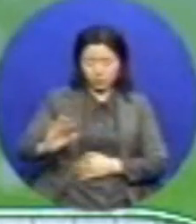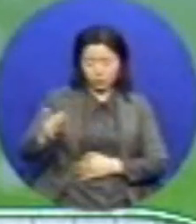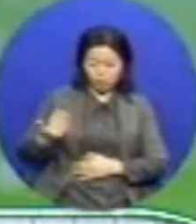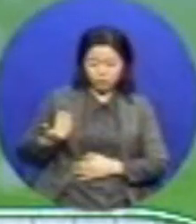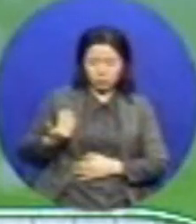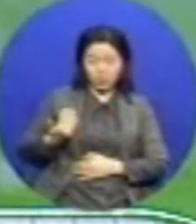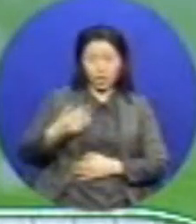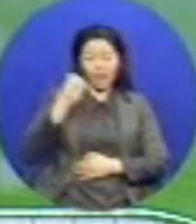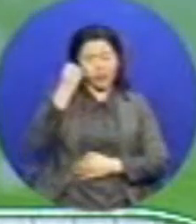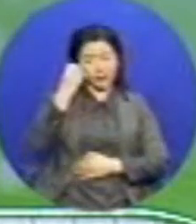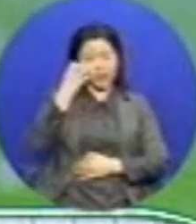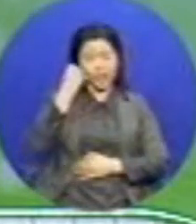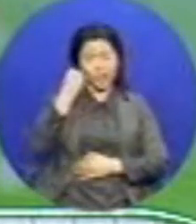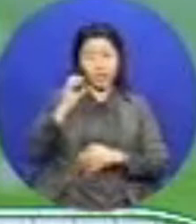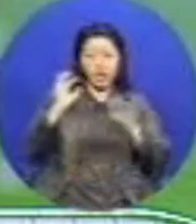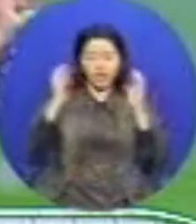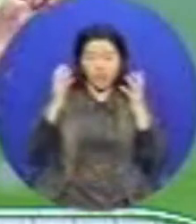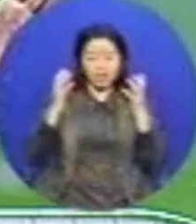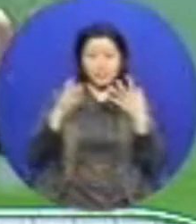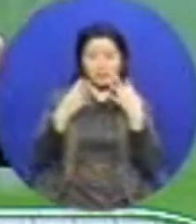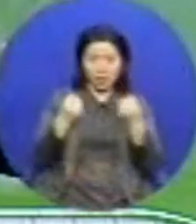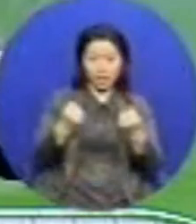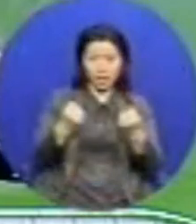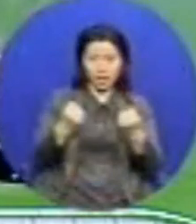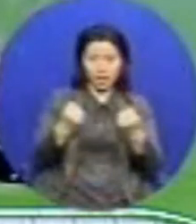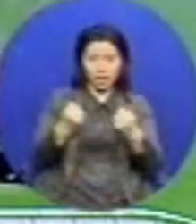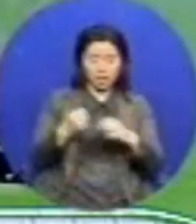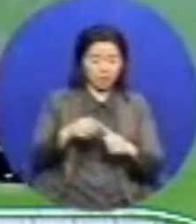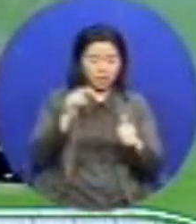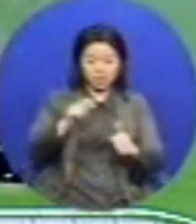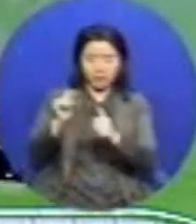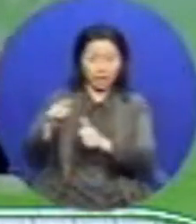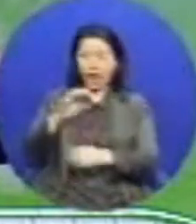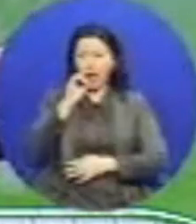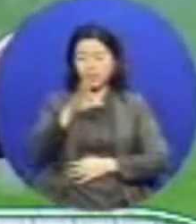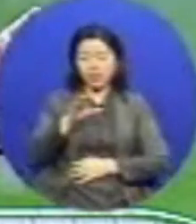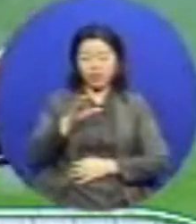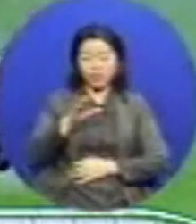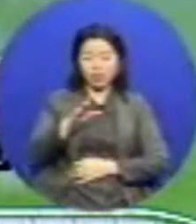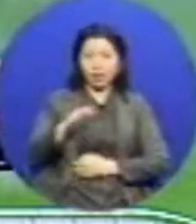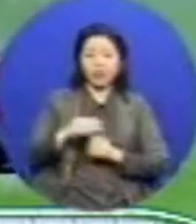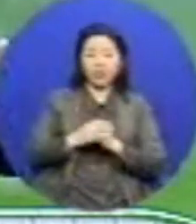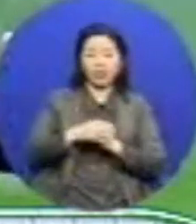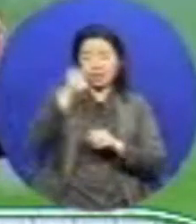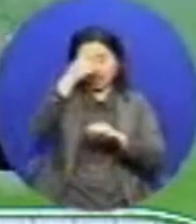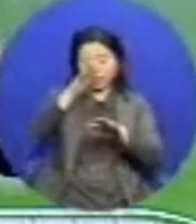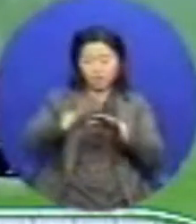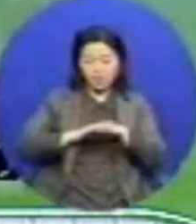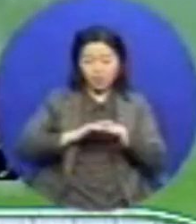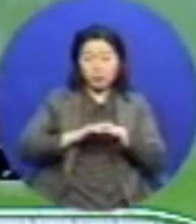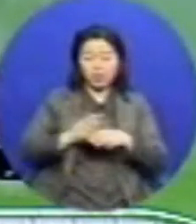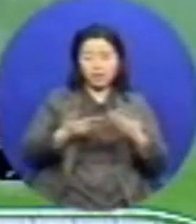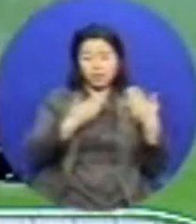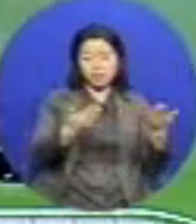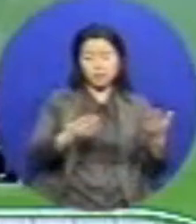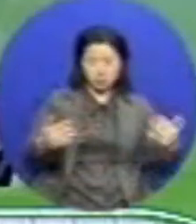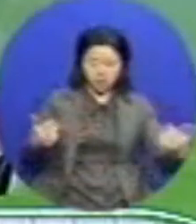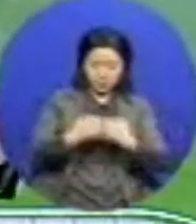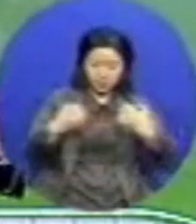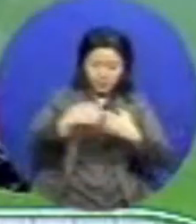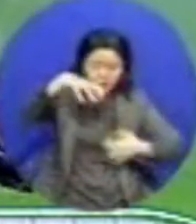모양입니다 1 통제가 안되는 애들 너무 많으니까 하던 예배를 드리면 전쟁터 같대요